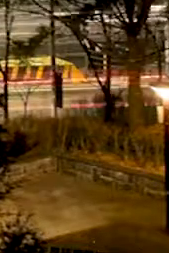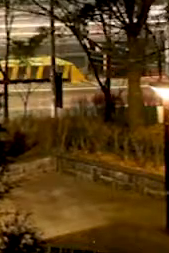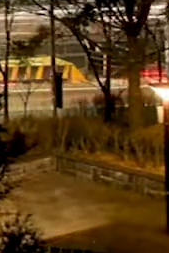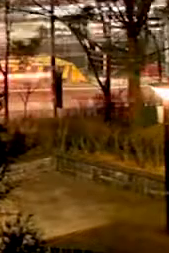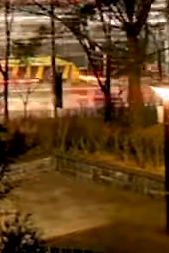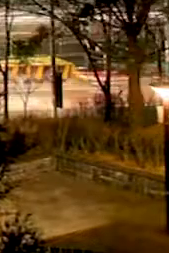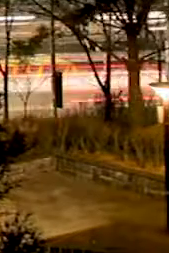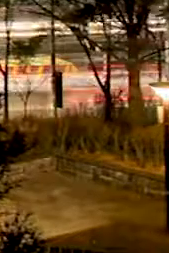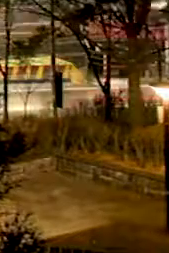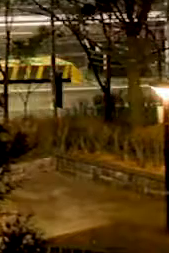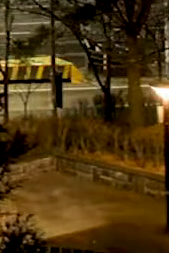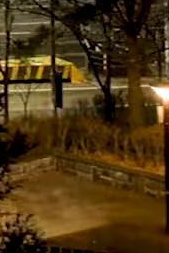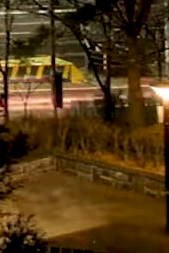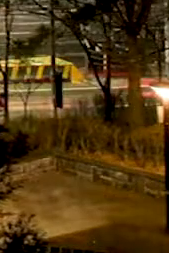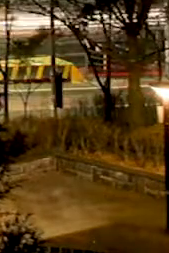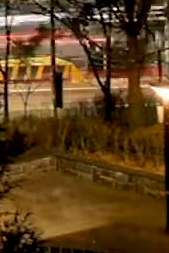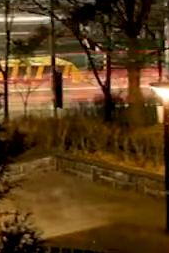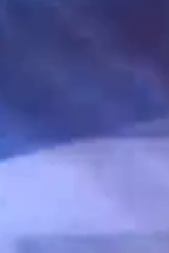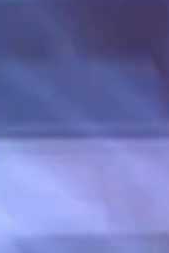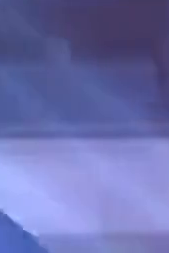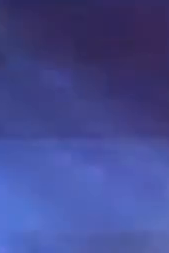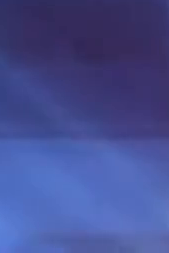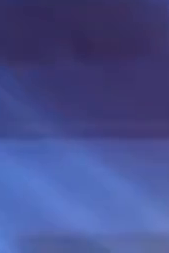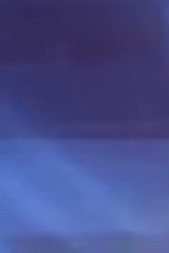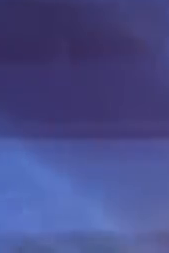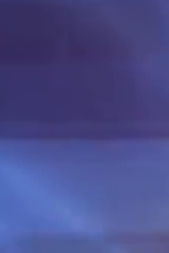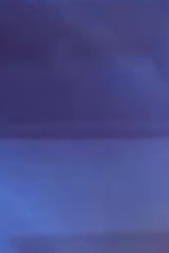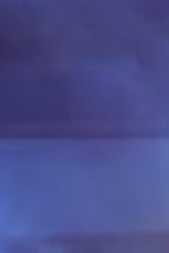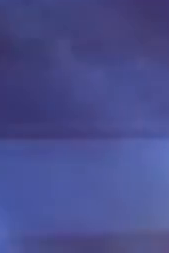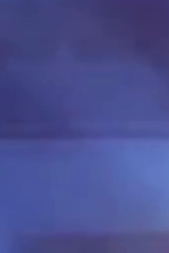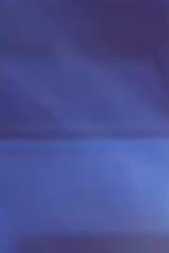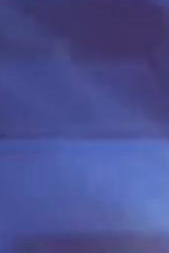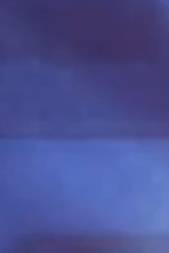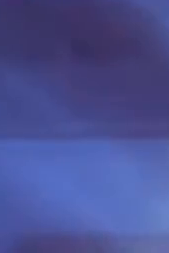문화예술공연 협동조합 창립 공연이 열렸습니다.